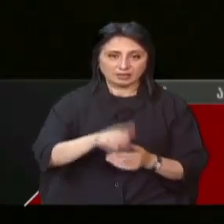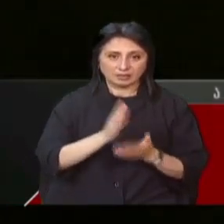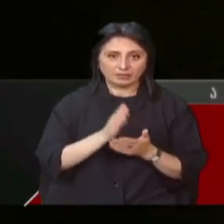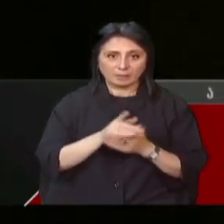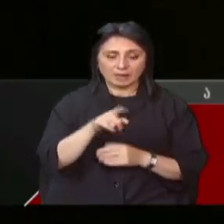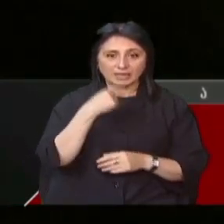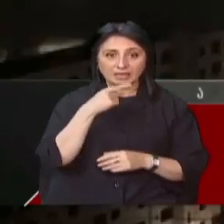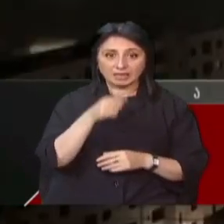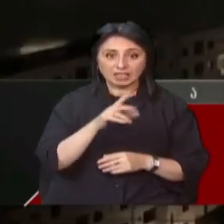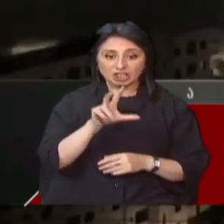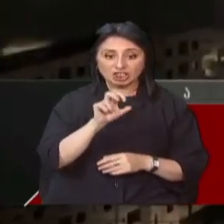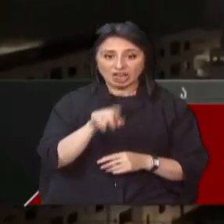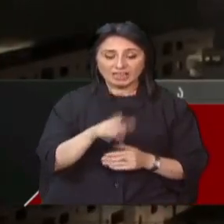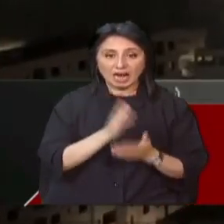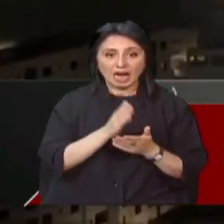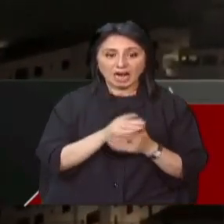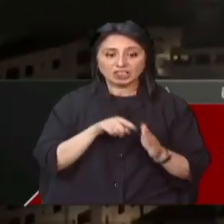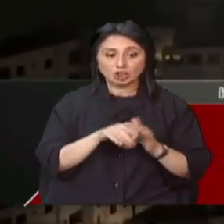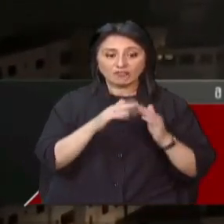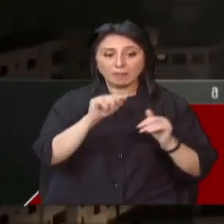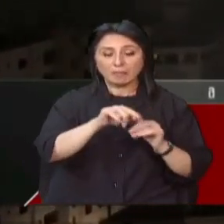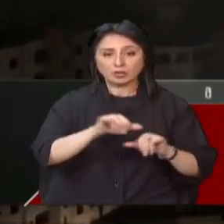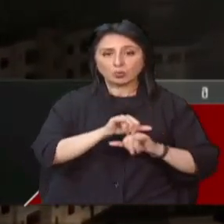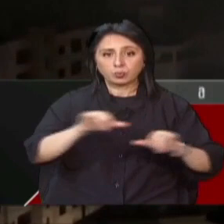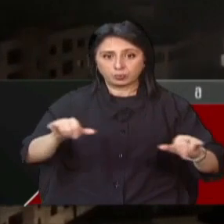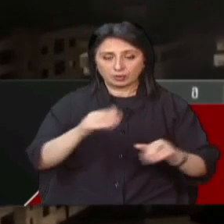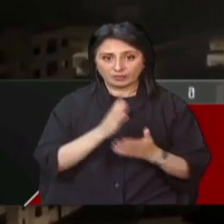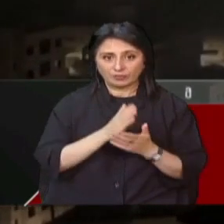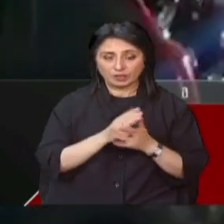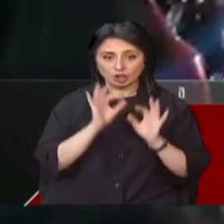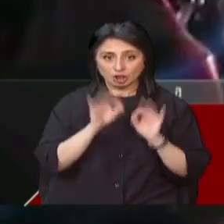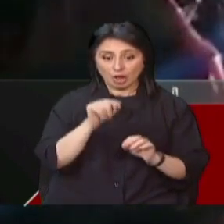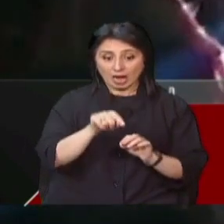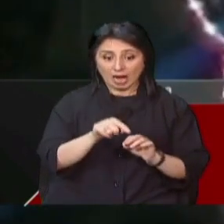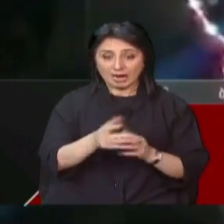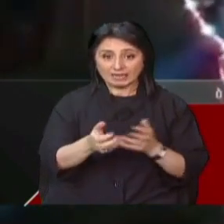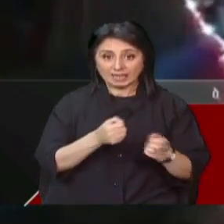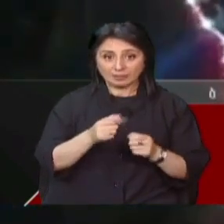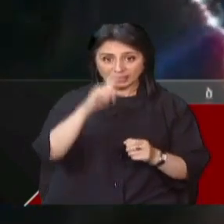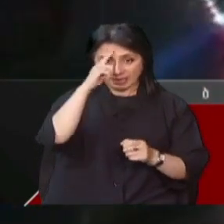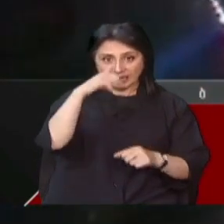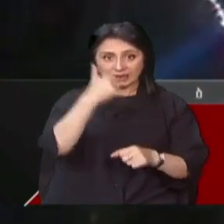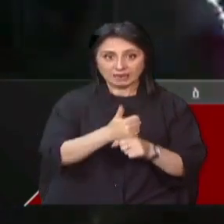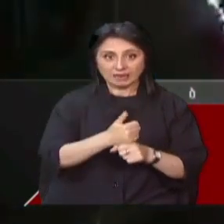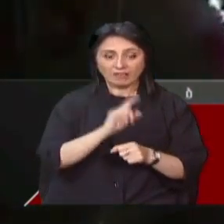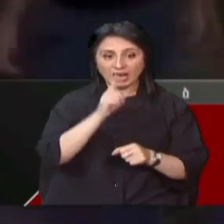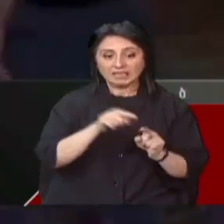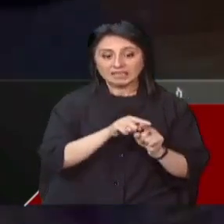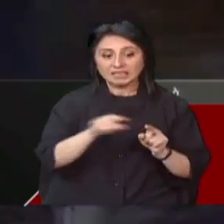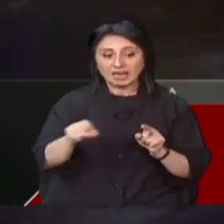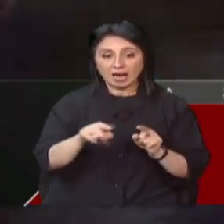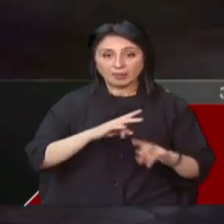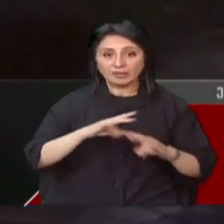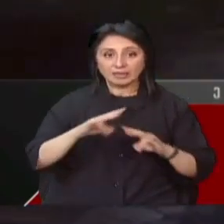romelis mati tkmit Jenin-tan arsebul tovulta banakshia moqobeli da storet akidan iqebda satavs bolo 1 tslis